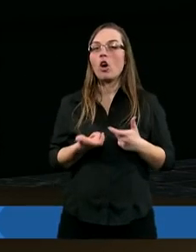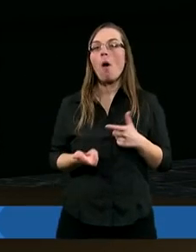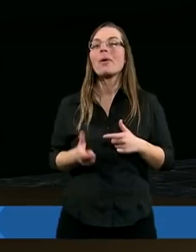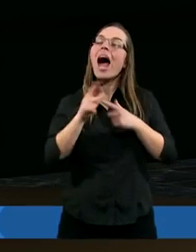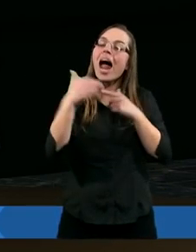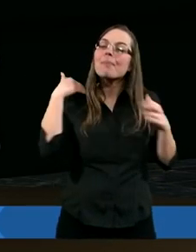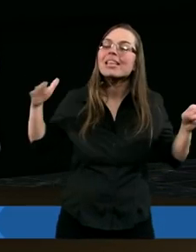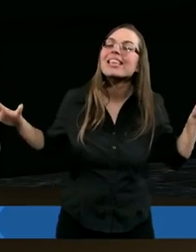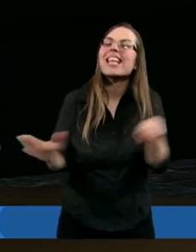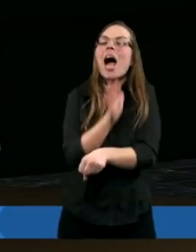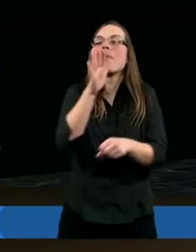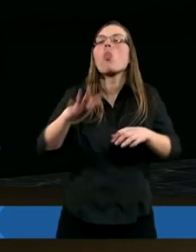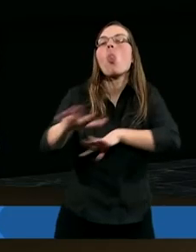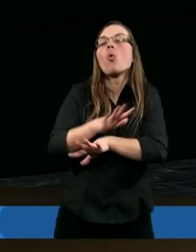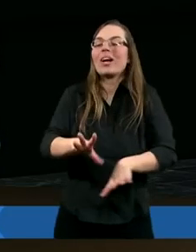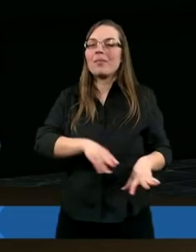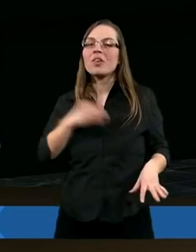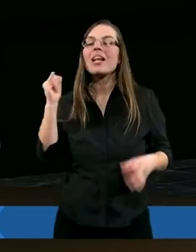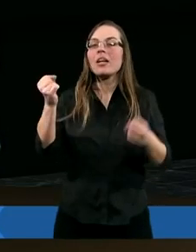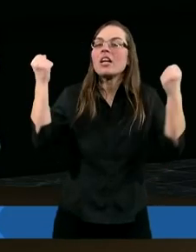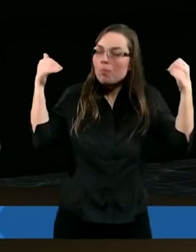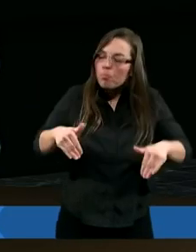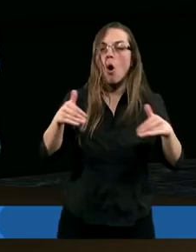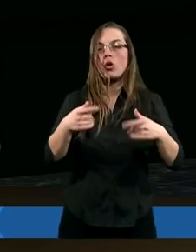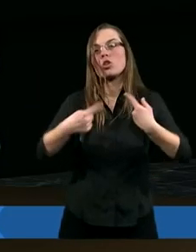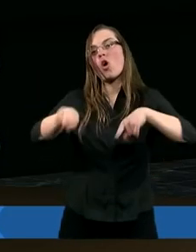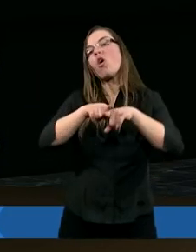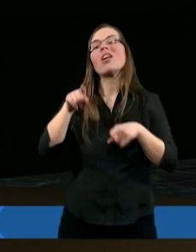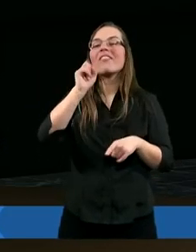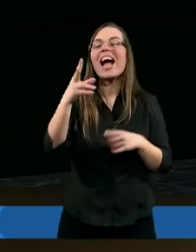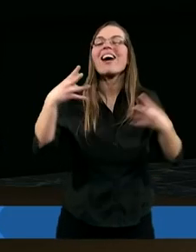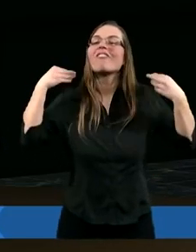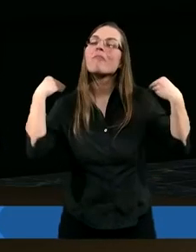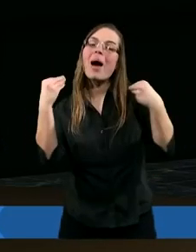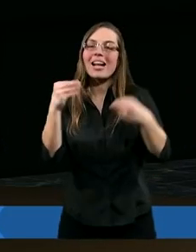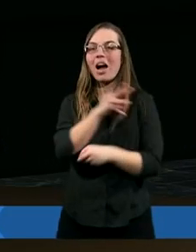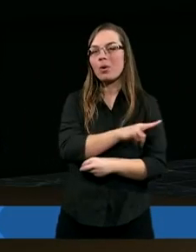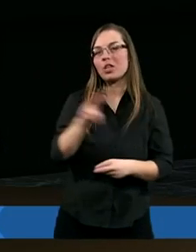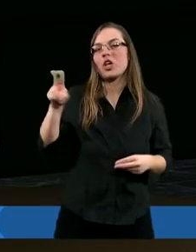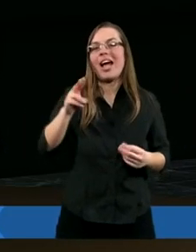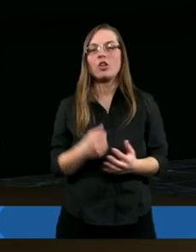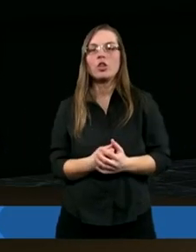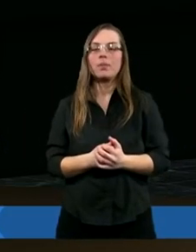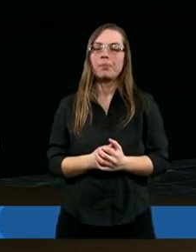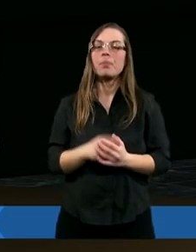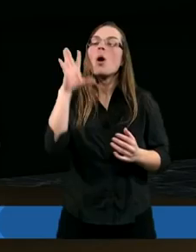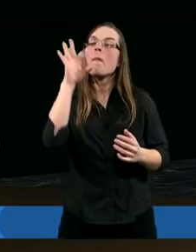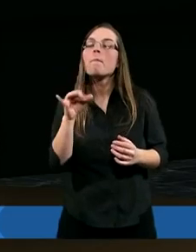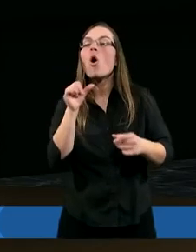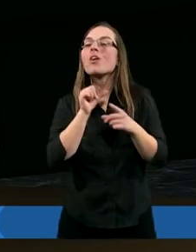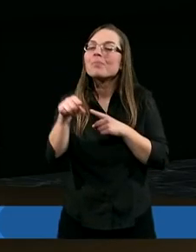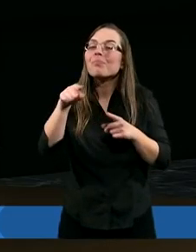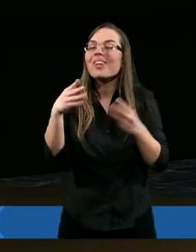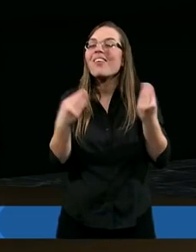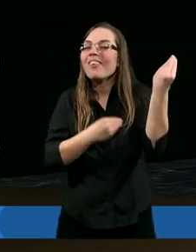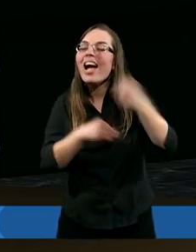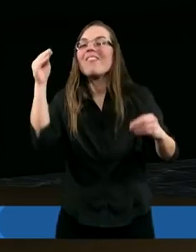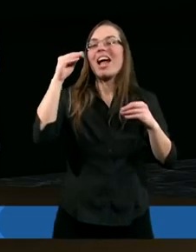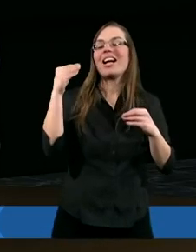ale być napełniony Duchem Świętym i móc dokonywać tak wspaniałych rzeczy. To jest